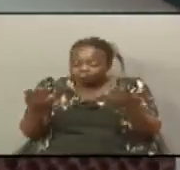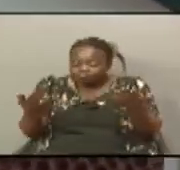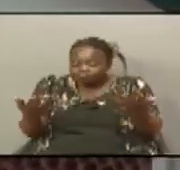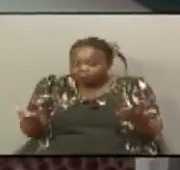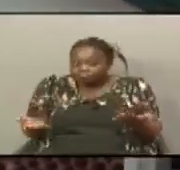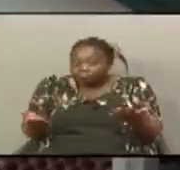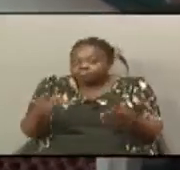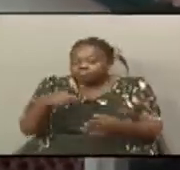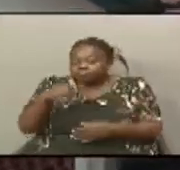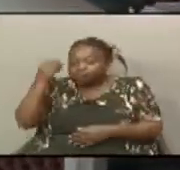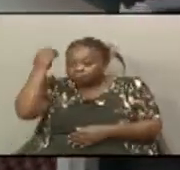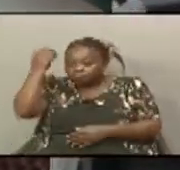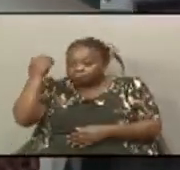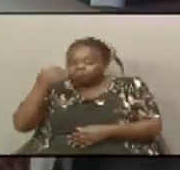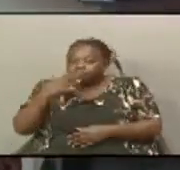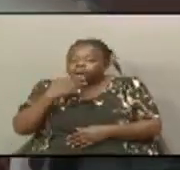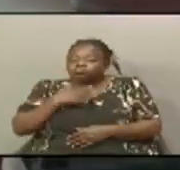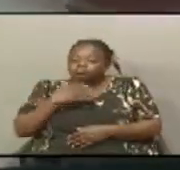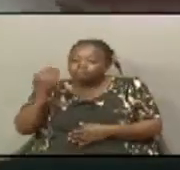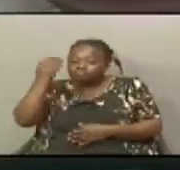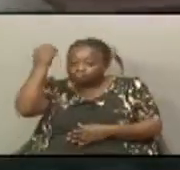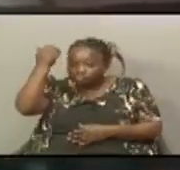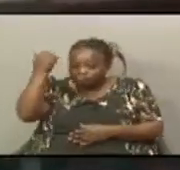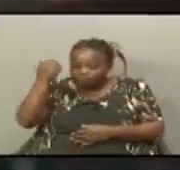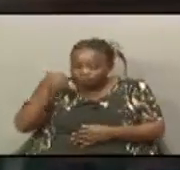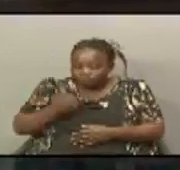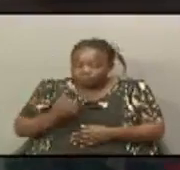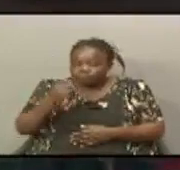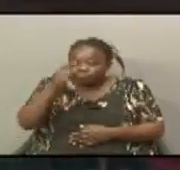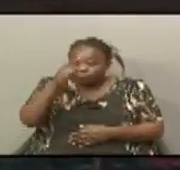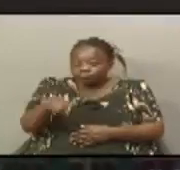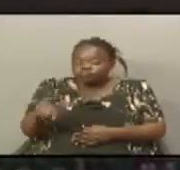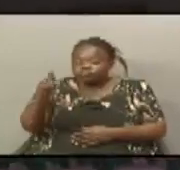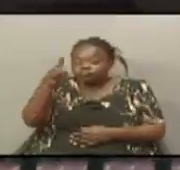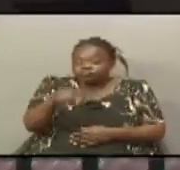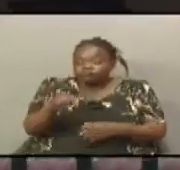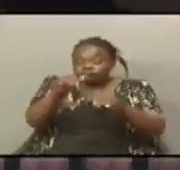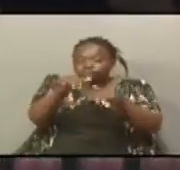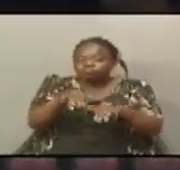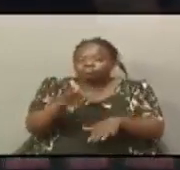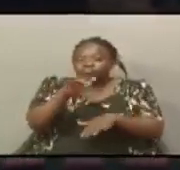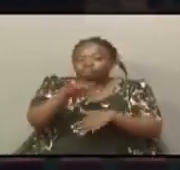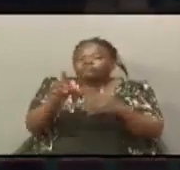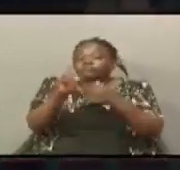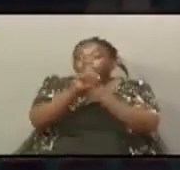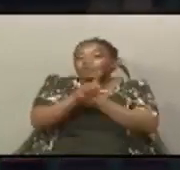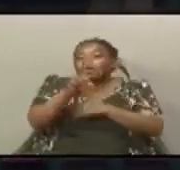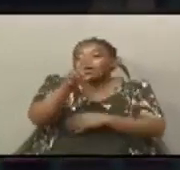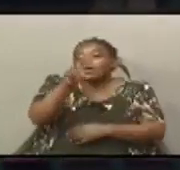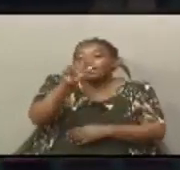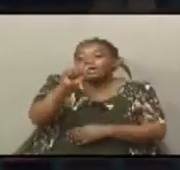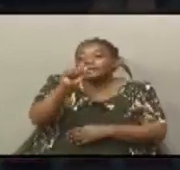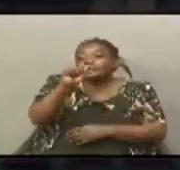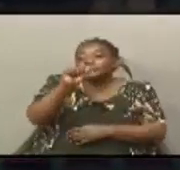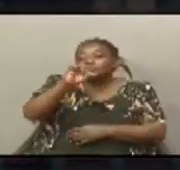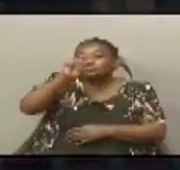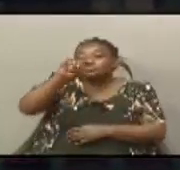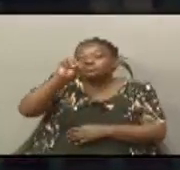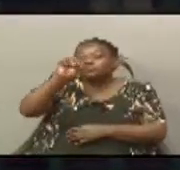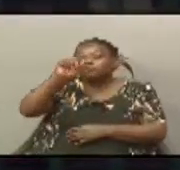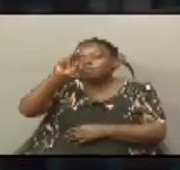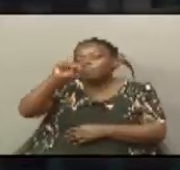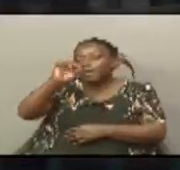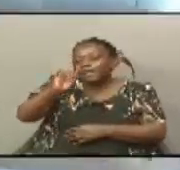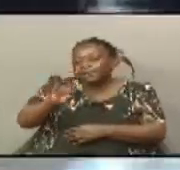Amoko mu mbuga nga baagala kooti esazeemu okuziika nnyabo ku kyalaala mu ggomba ly'epacara mu disitulikiti ya Adjumani ng'ekirango ekyasooka